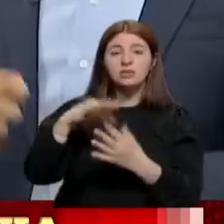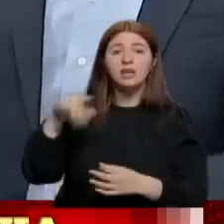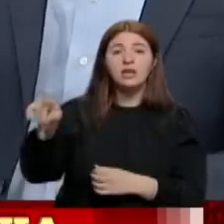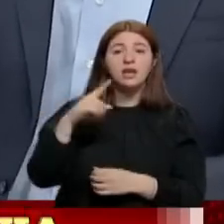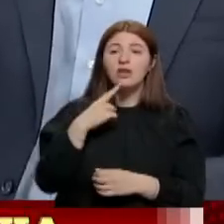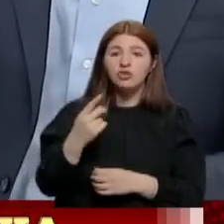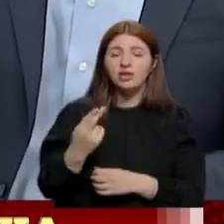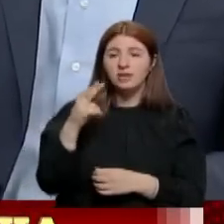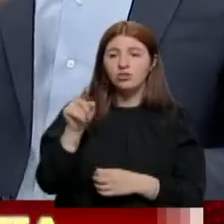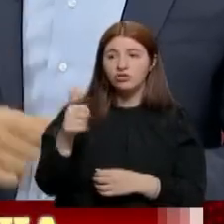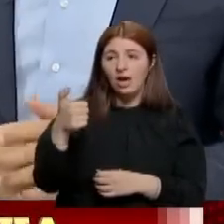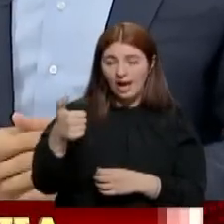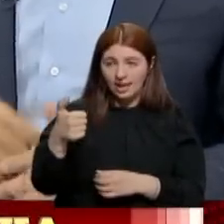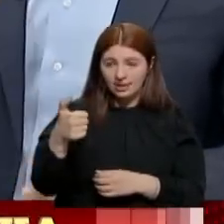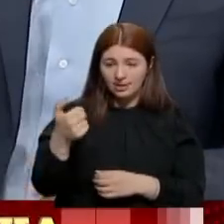diyor?